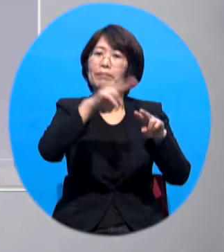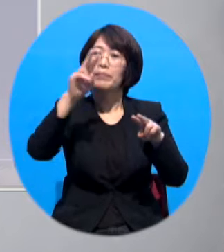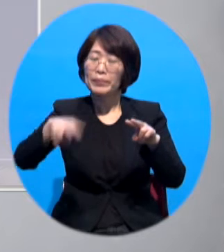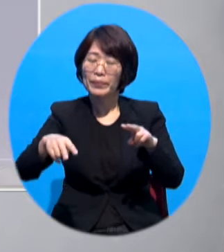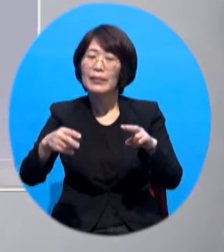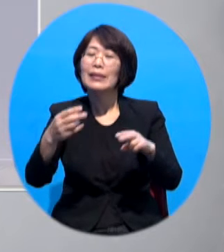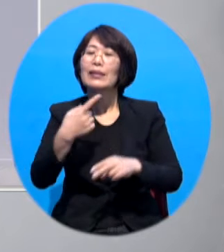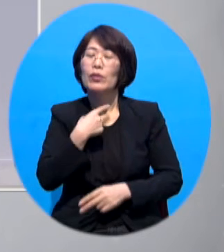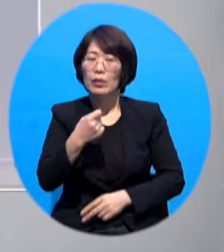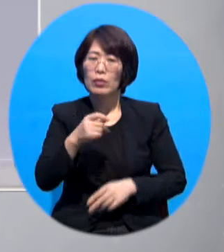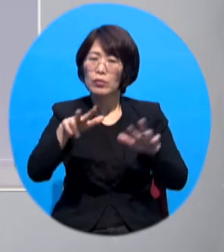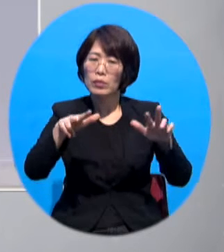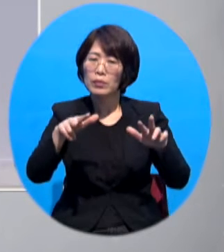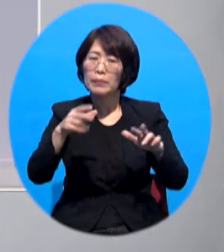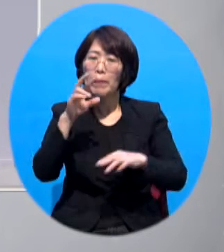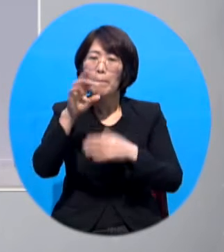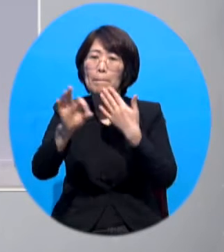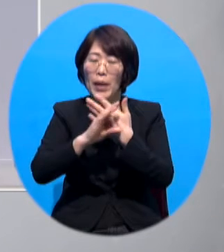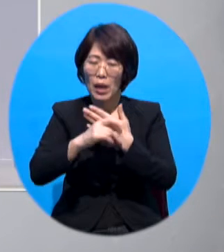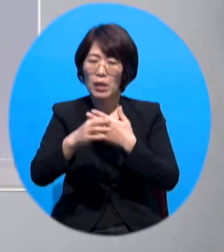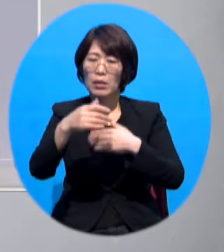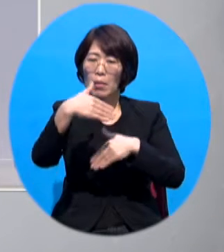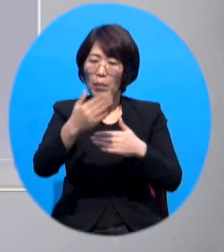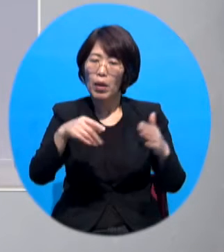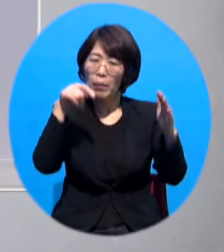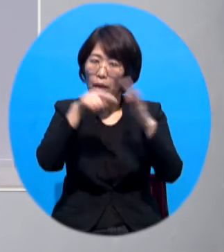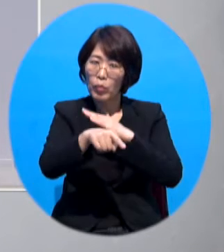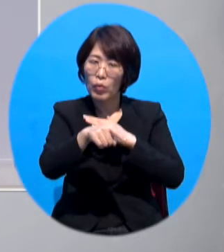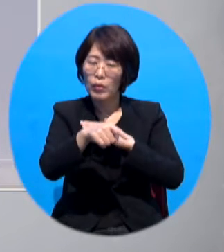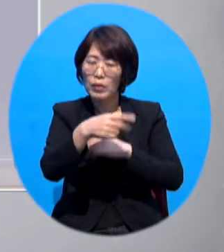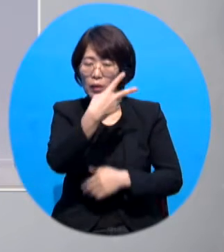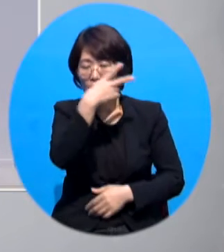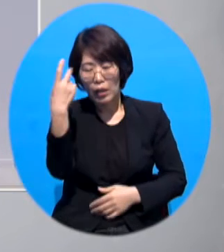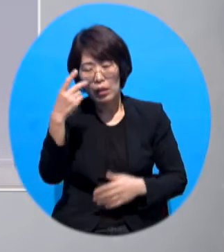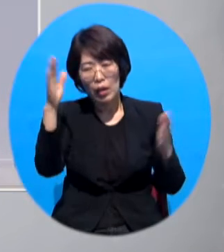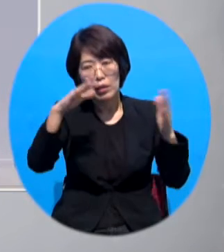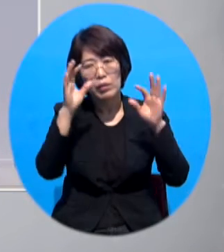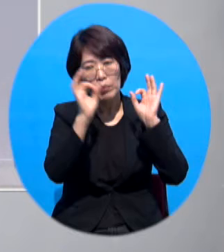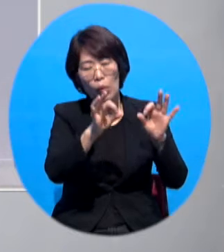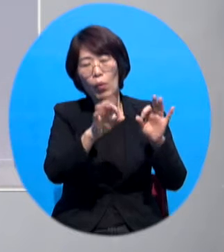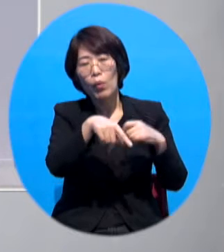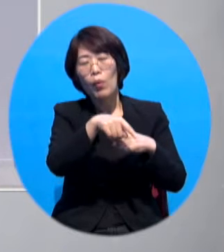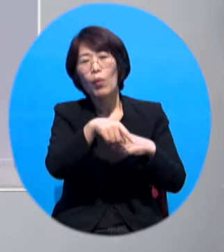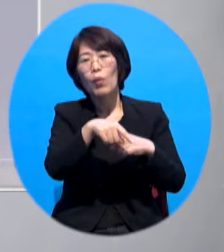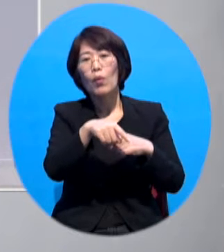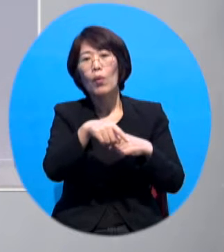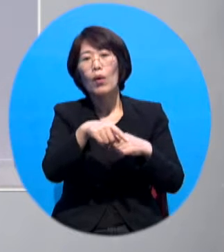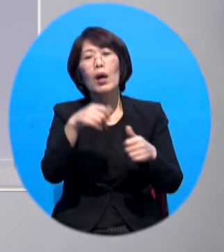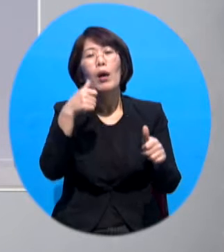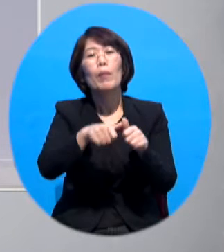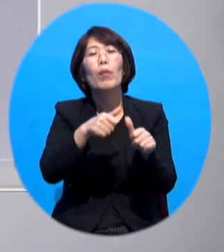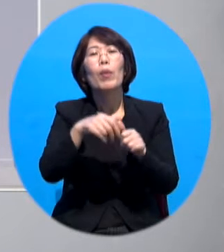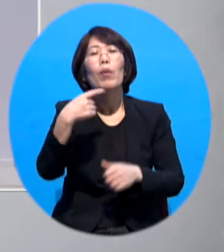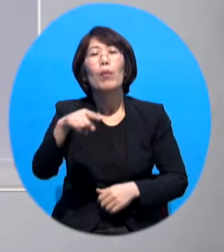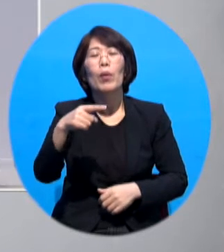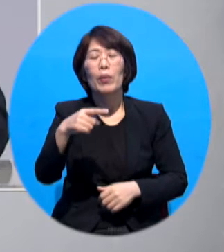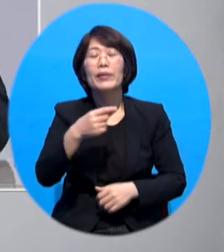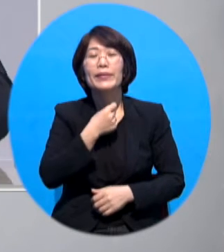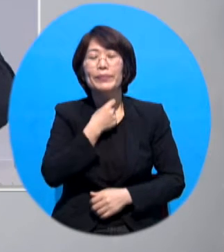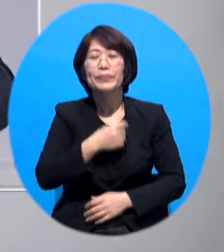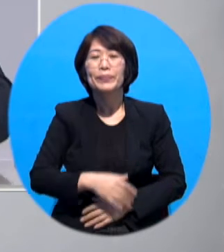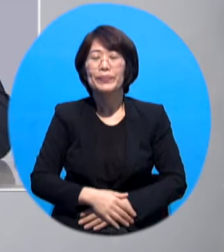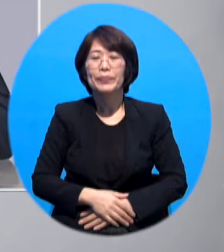후버 님께서 지금 교실에 가셔서 수업 중이신데 이렇게 엎드려 자는 아이들을 이런 아이들이 있다면 어떻게 지도 하시겠읍니까